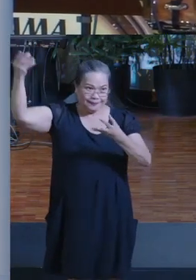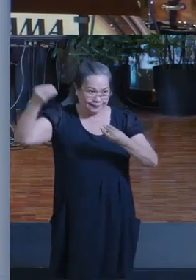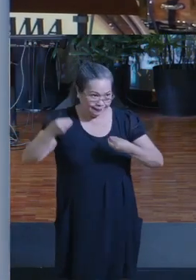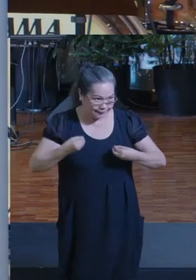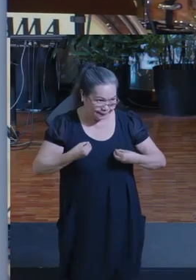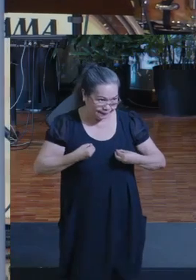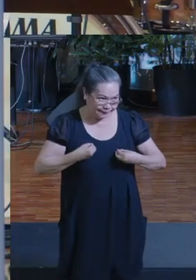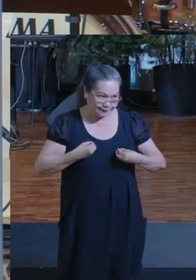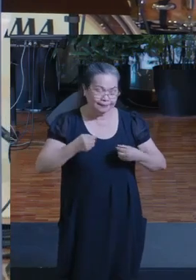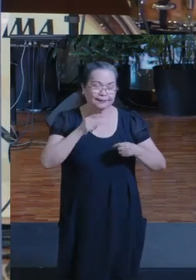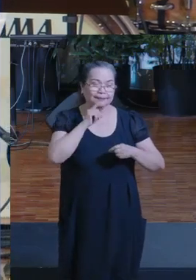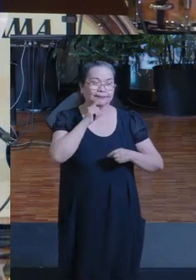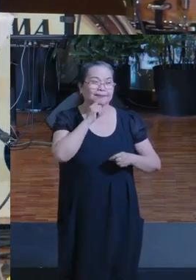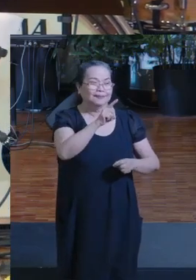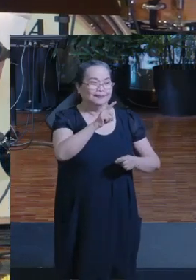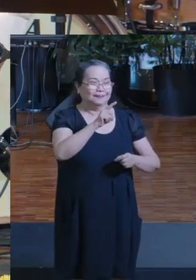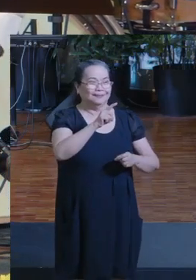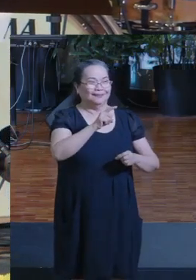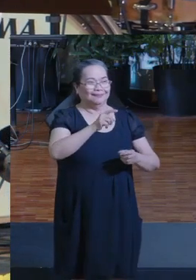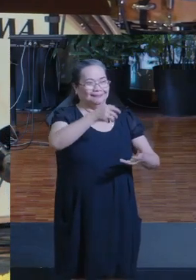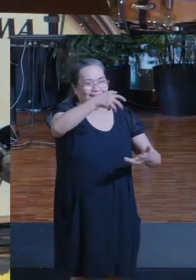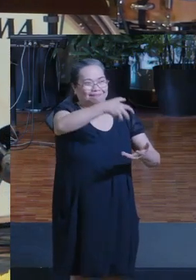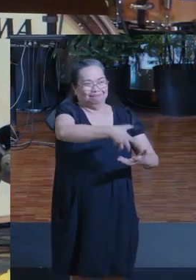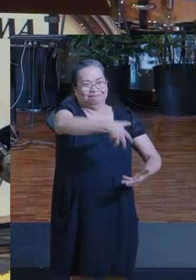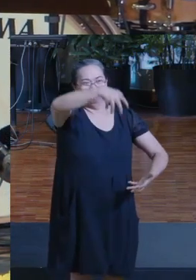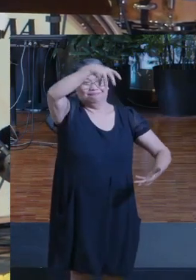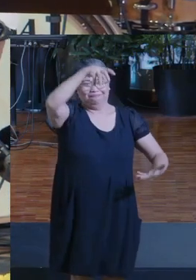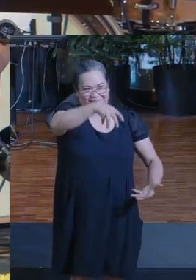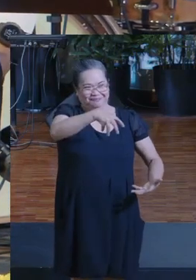pang laman yung kayamanan na yon.